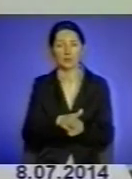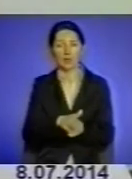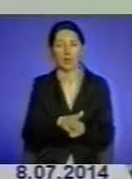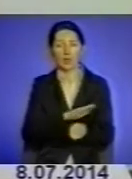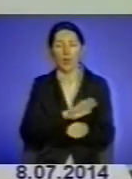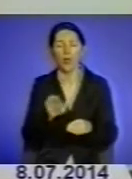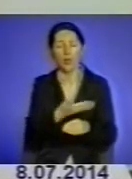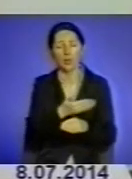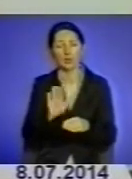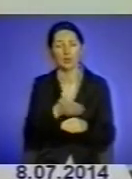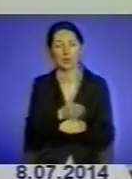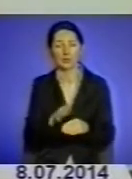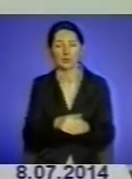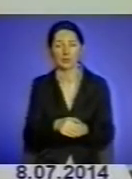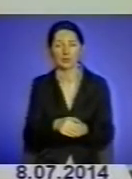неподільна.